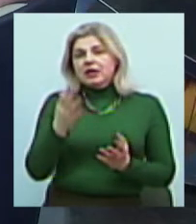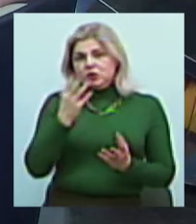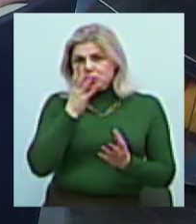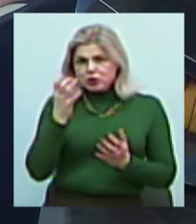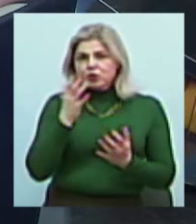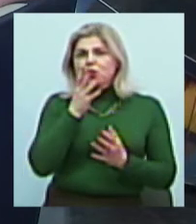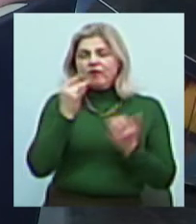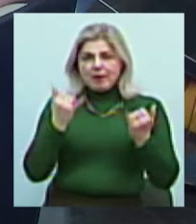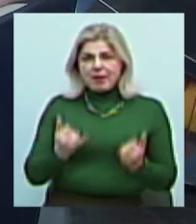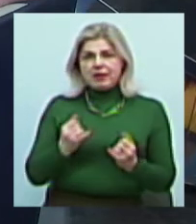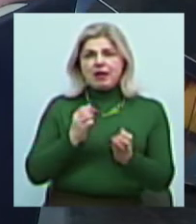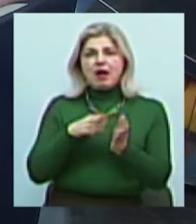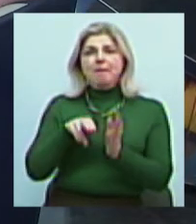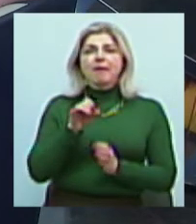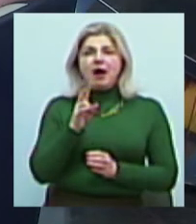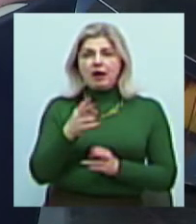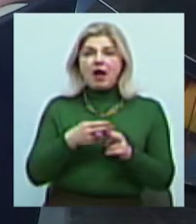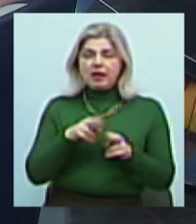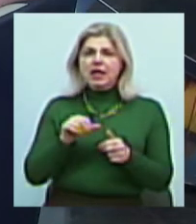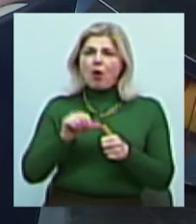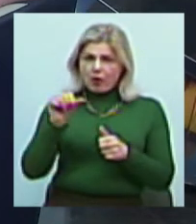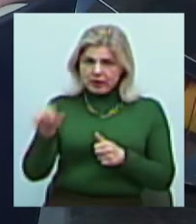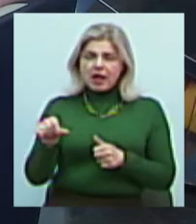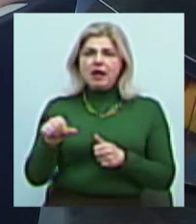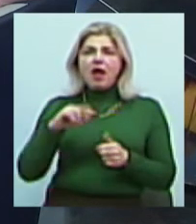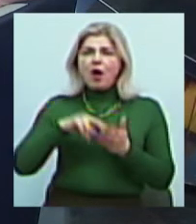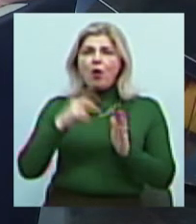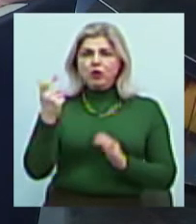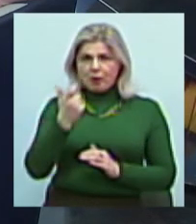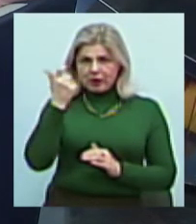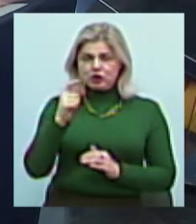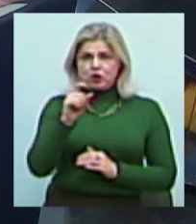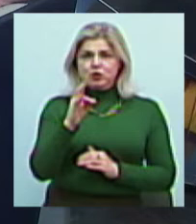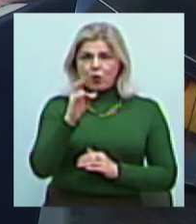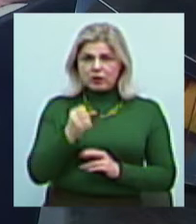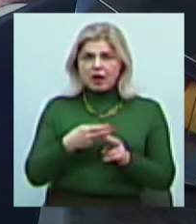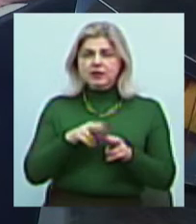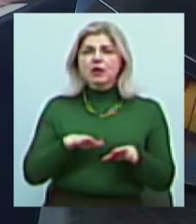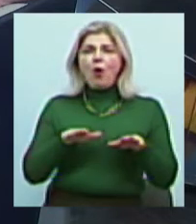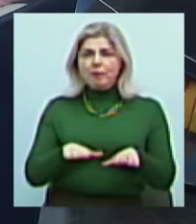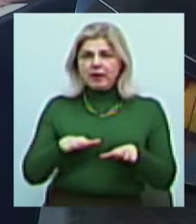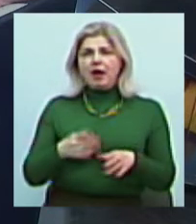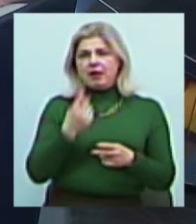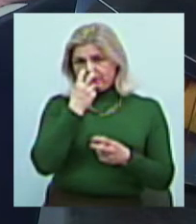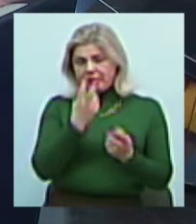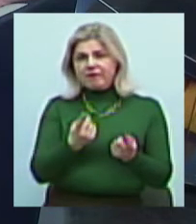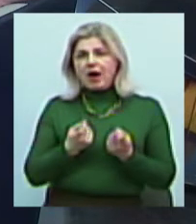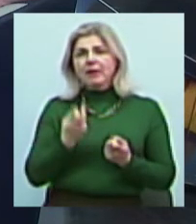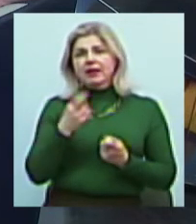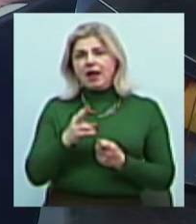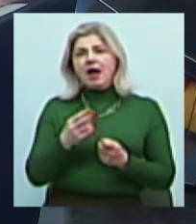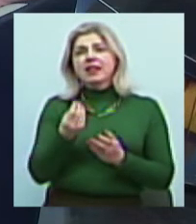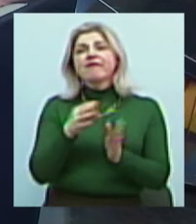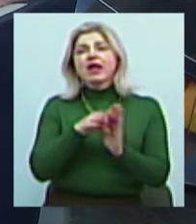варіант спеціальної економічної зони? Чи планується зробити цей об'єкт привабливим для інвесторів? І якщо так,